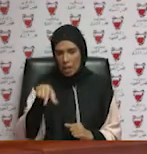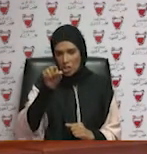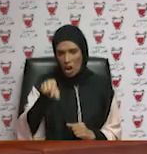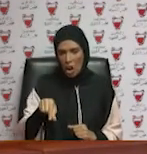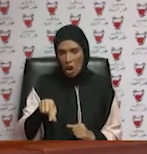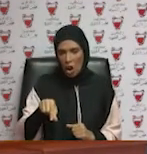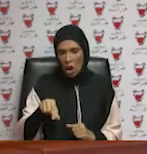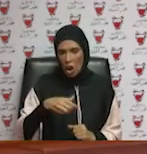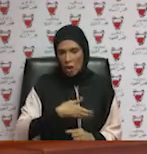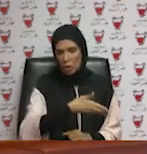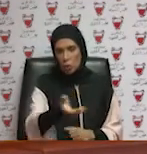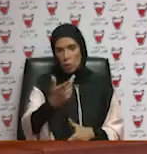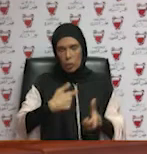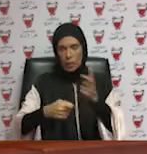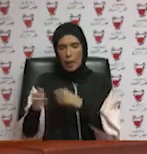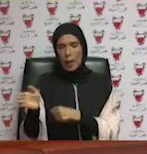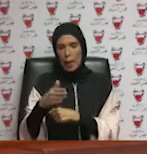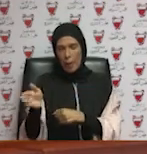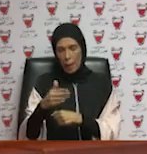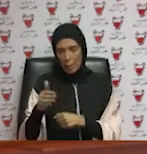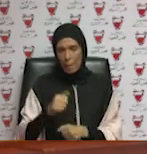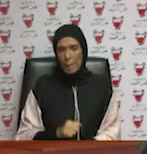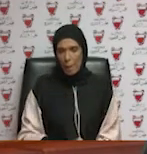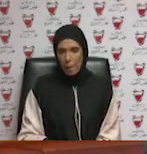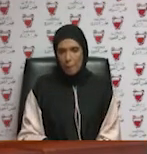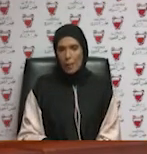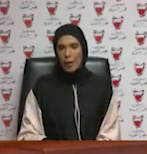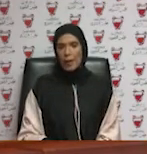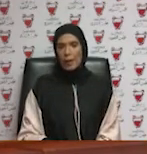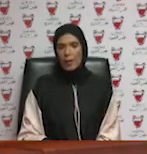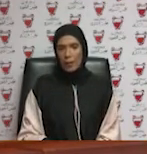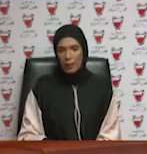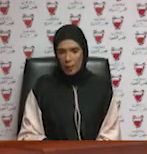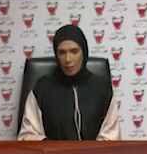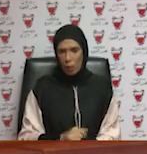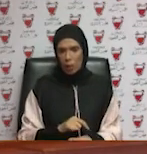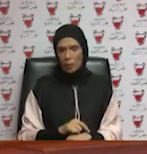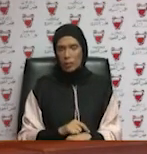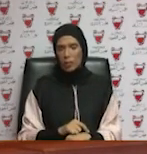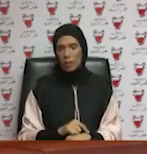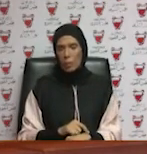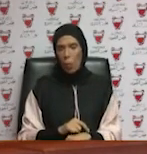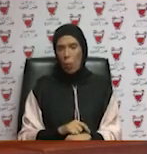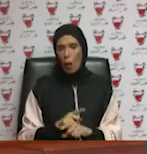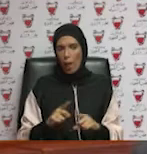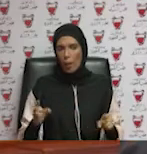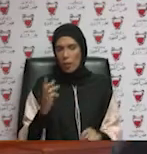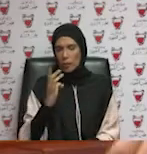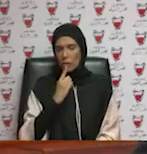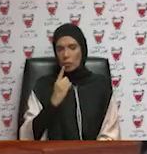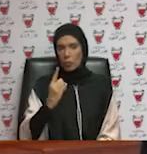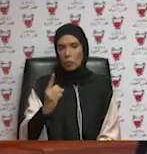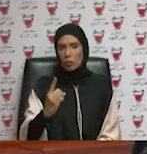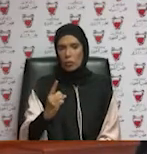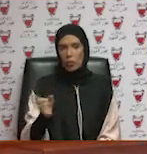لكي يمشي هذا القرار كما هذا الاقتراح كما أتى من النواب وتمديد 3 سنوات أنهم